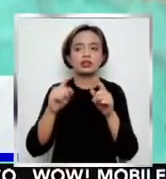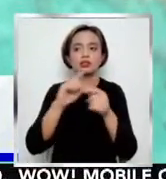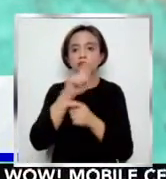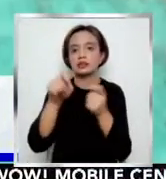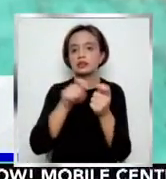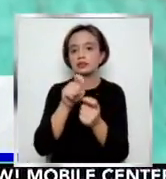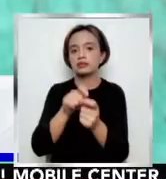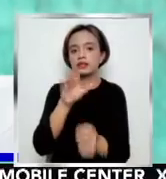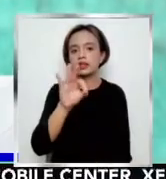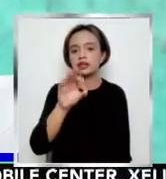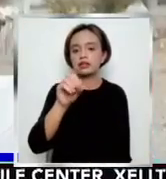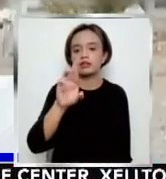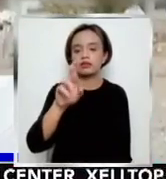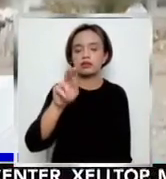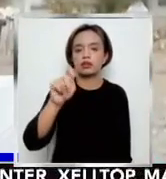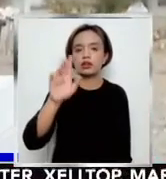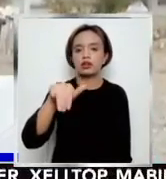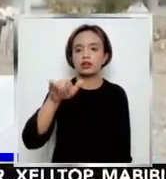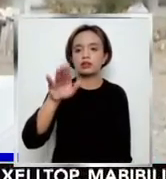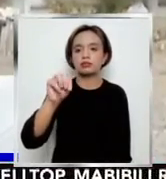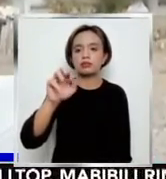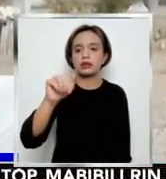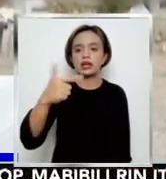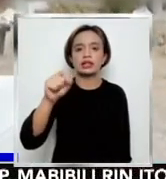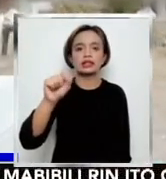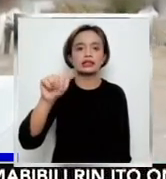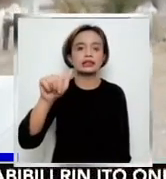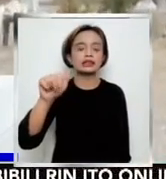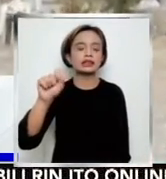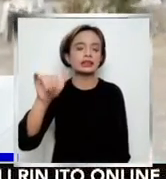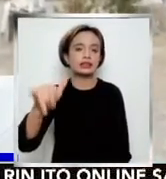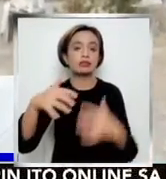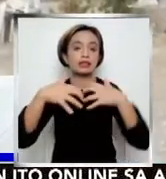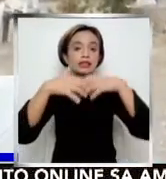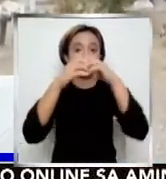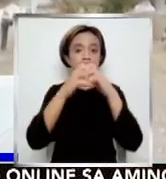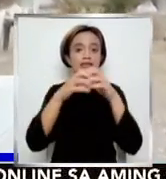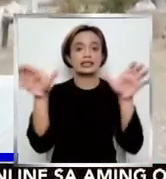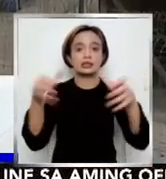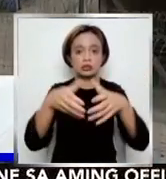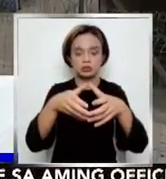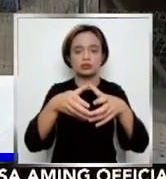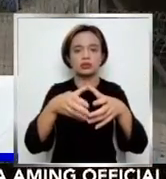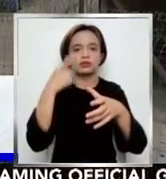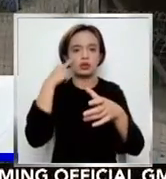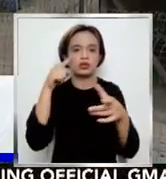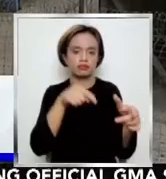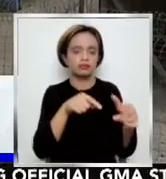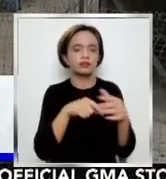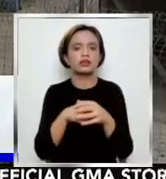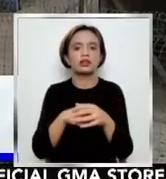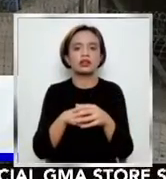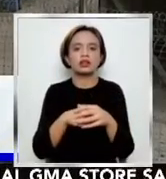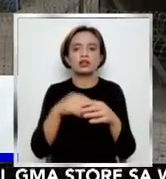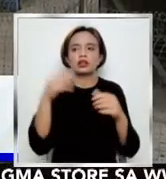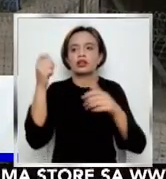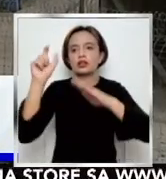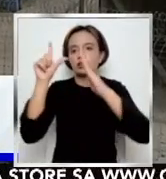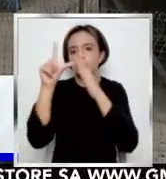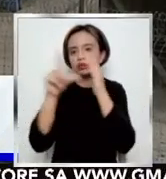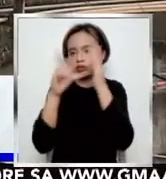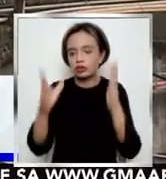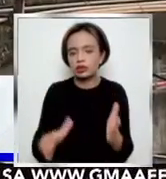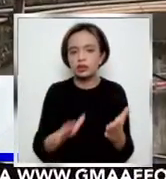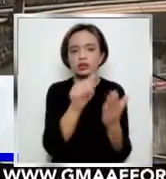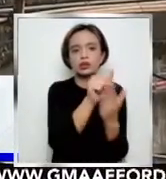na raw ng task group para dyan. Nakipagpulong na rin ang Bucor sa mga eksperto sa jail management, mga abogado at mga nasa akadim na